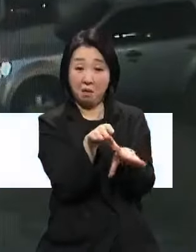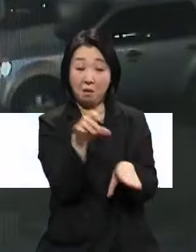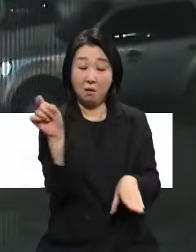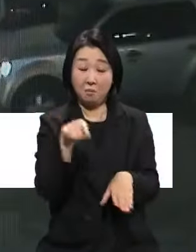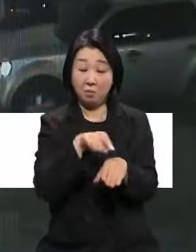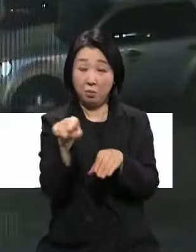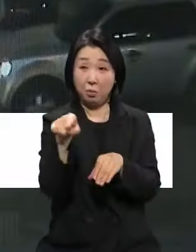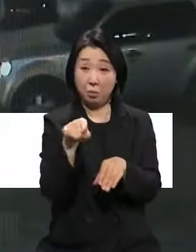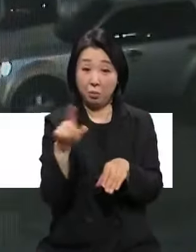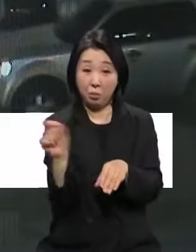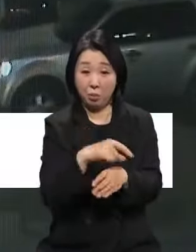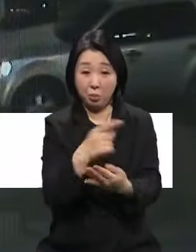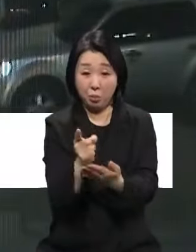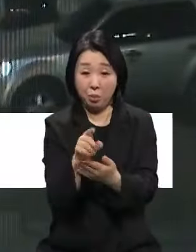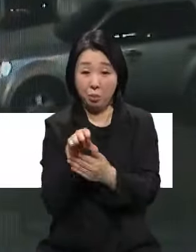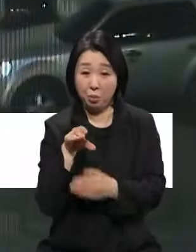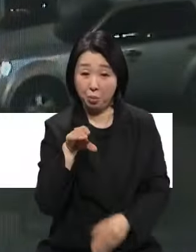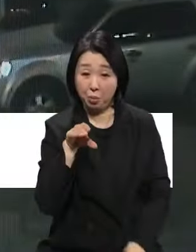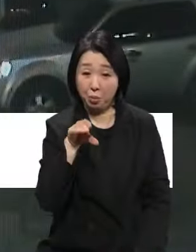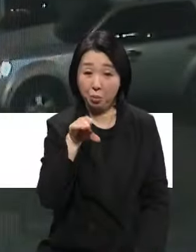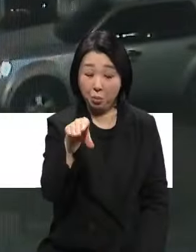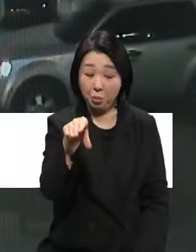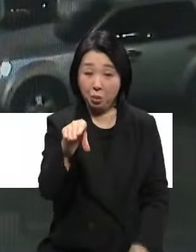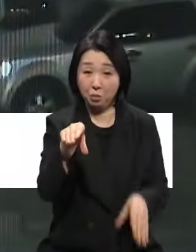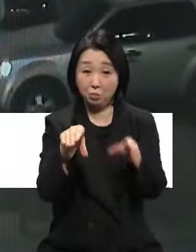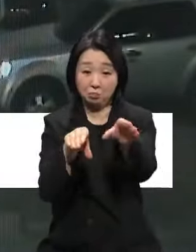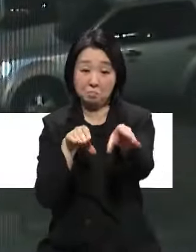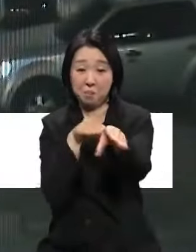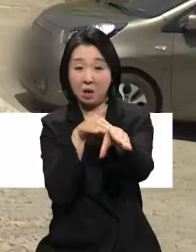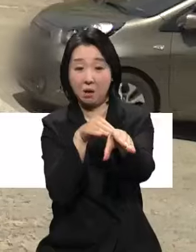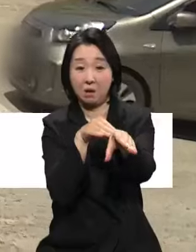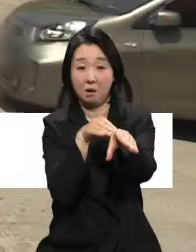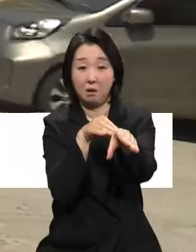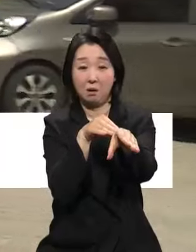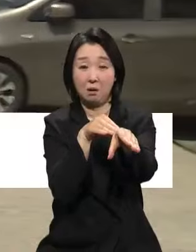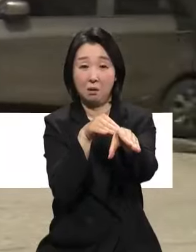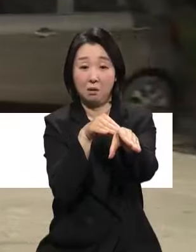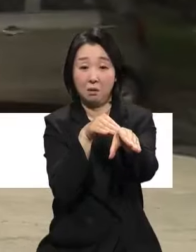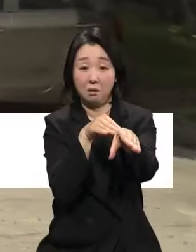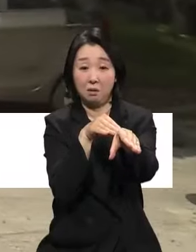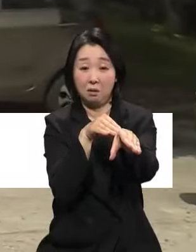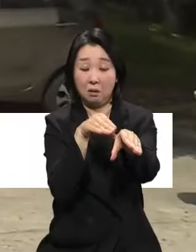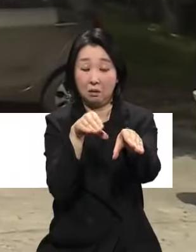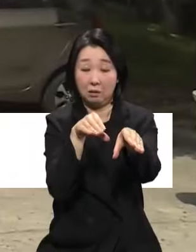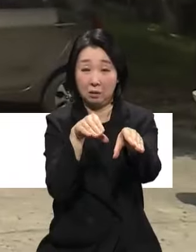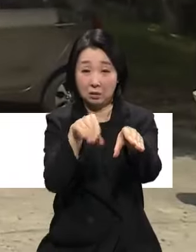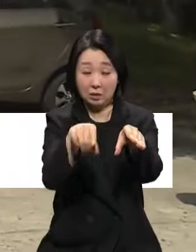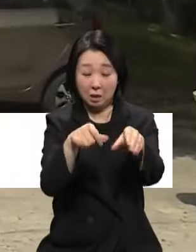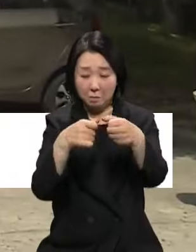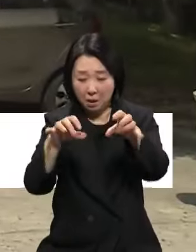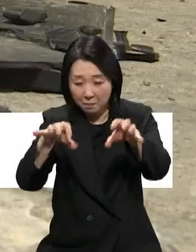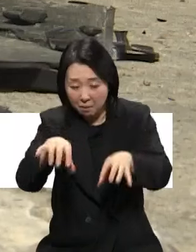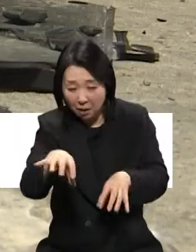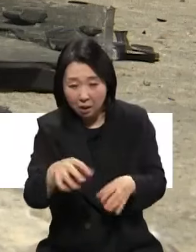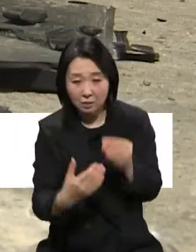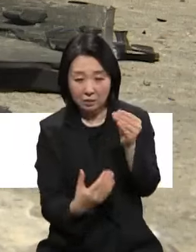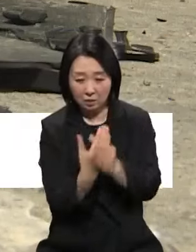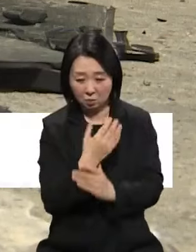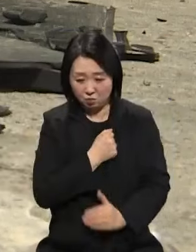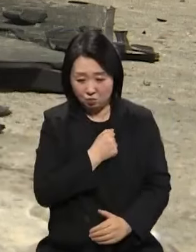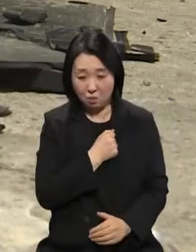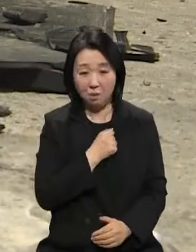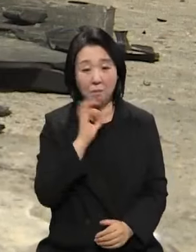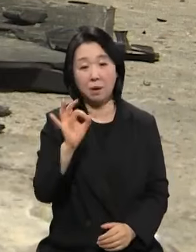높였고 주차된 차들을 그대로 들이받습니다 주차장에 흩어져 있는 차량 파편이 사고 당시 충격을